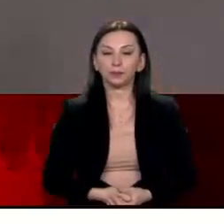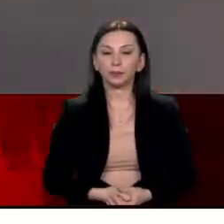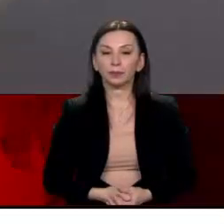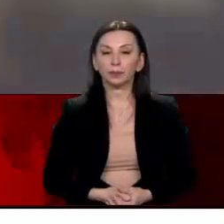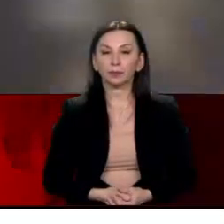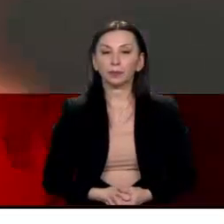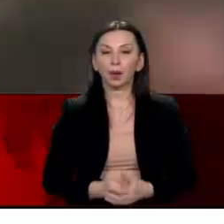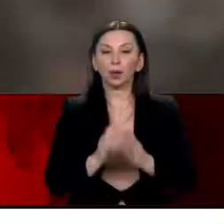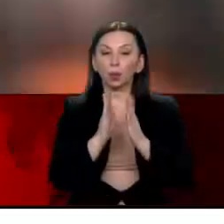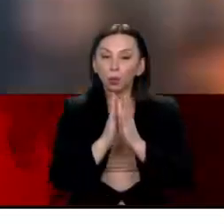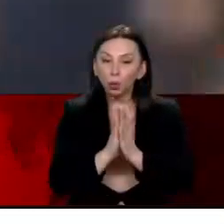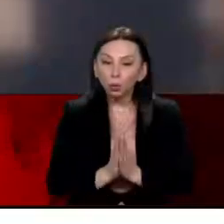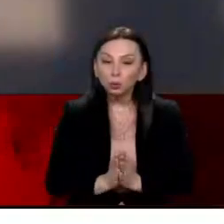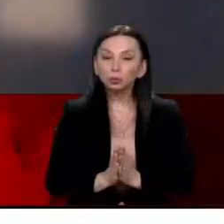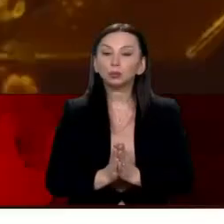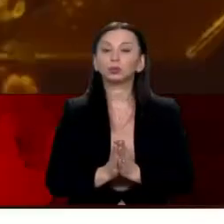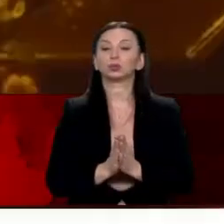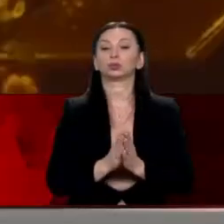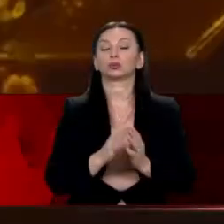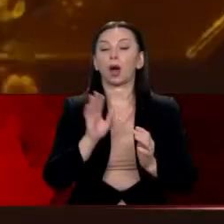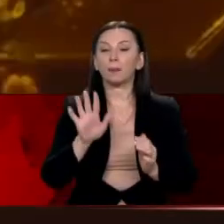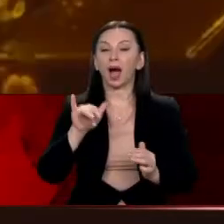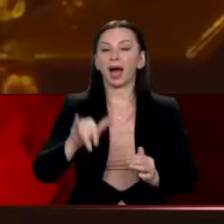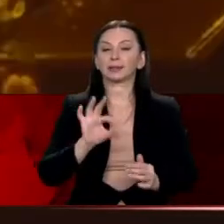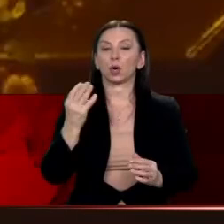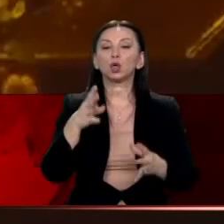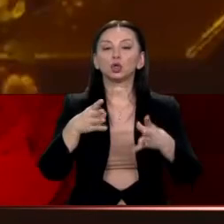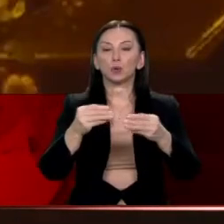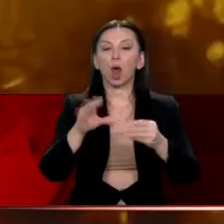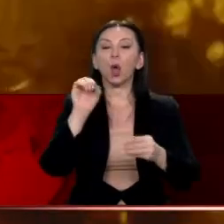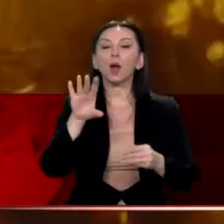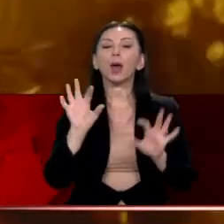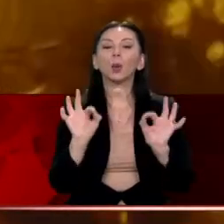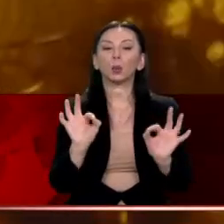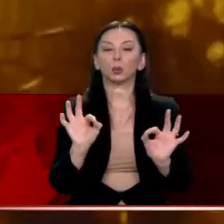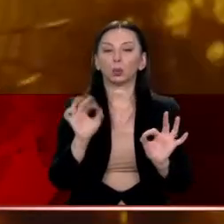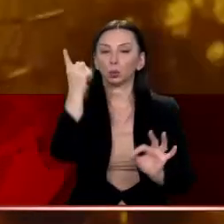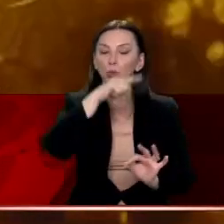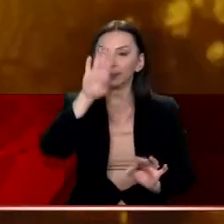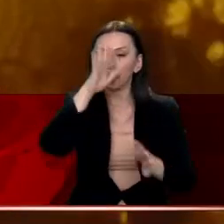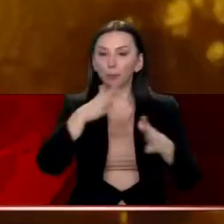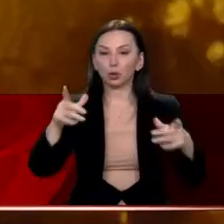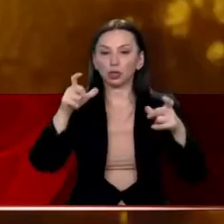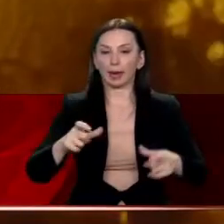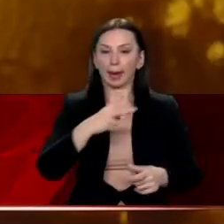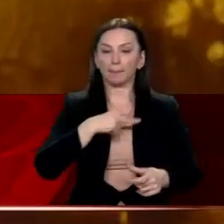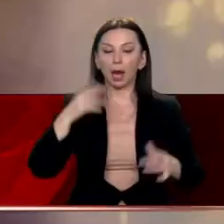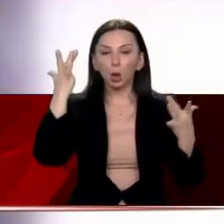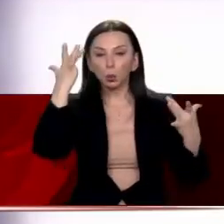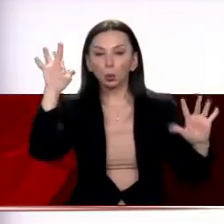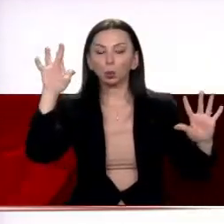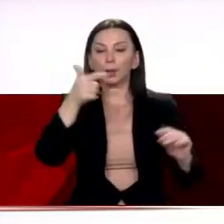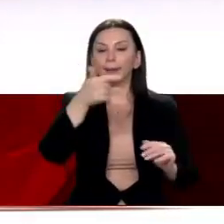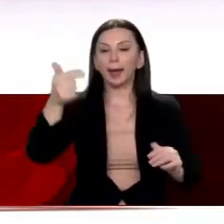özür borcum var. Çok büyük bir haksızlığa uğradım. Melike Şahin cumartesi günü öğretmenler günü için İstanbul Büyükşehir Belediyesi Kültür